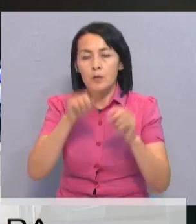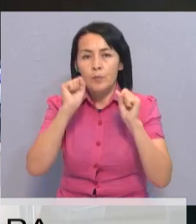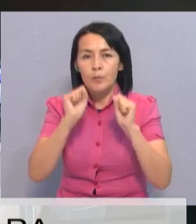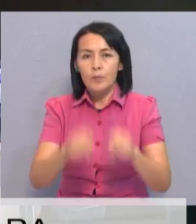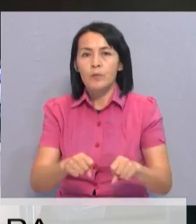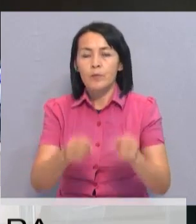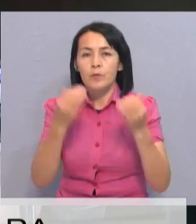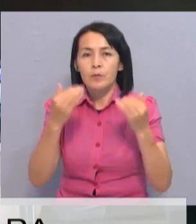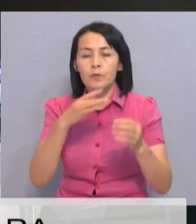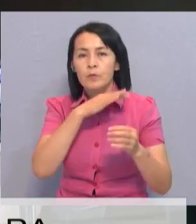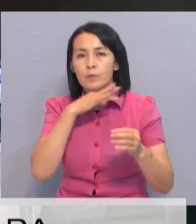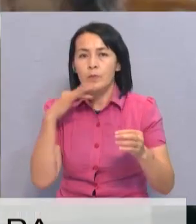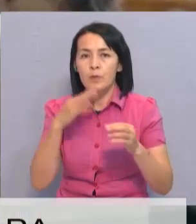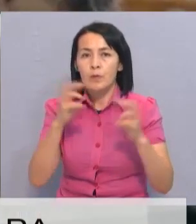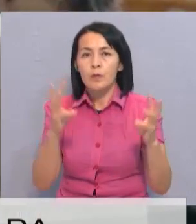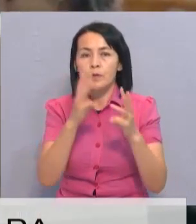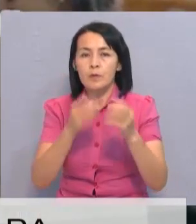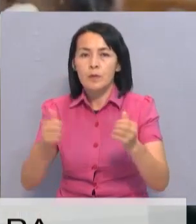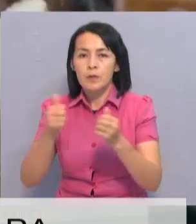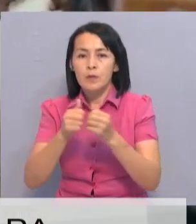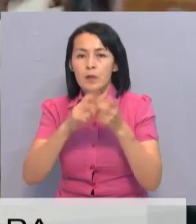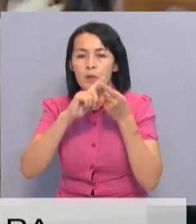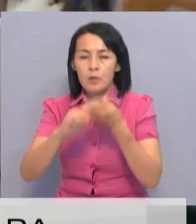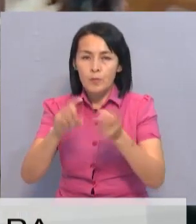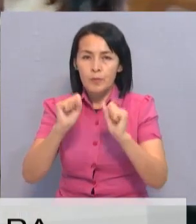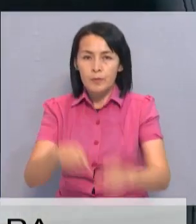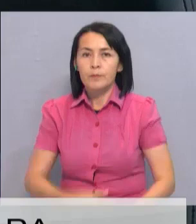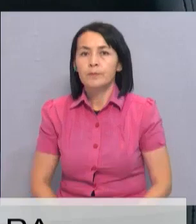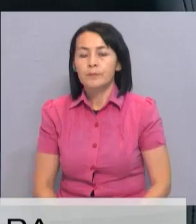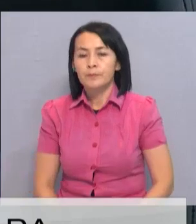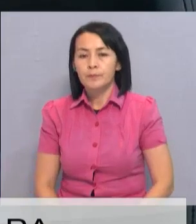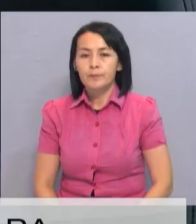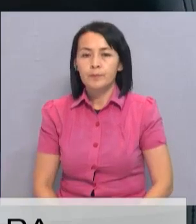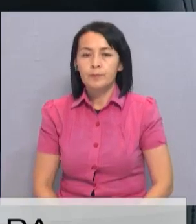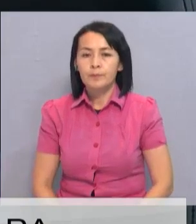могут возникнуть угрозы хозяйственным объектам и жилым домам.